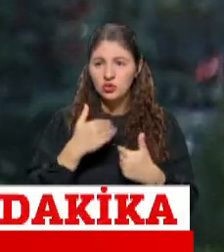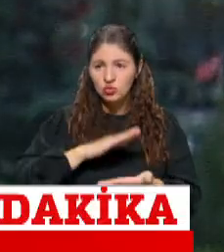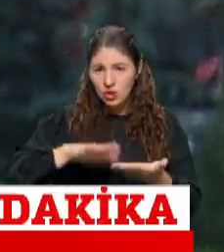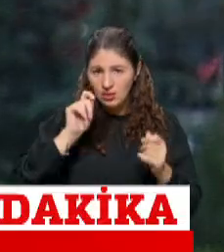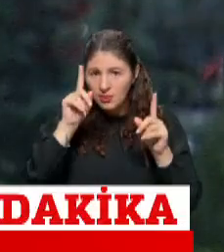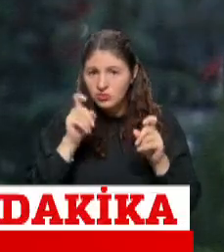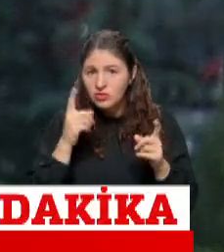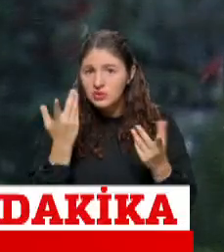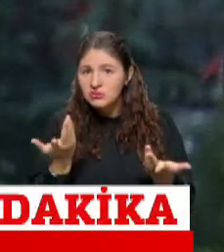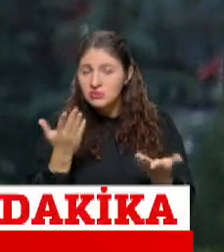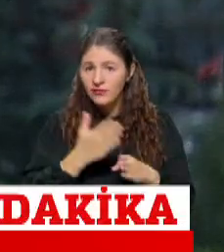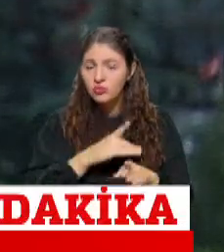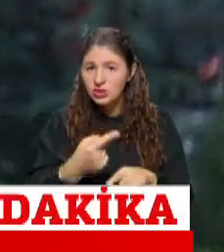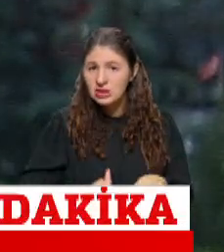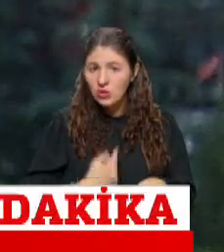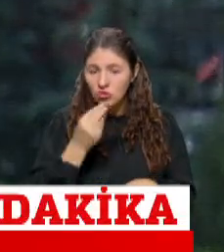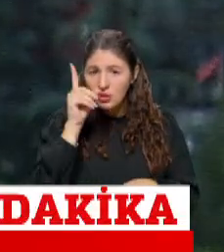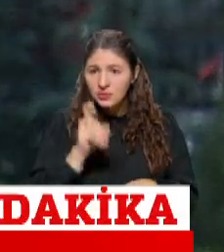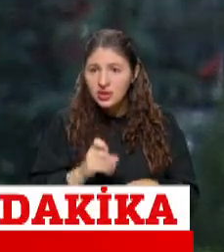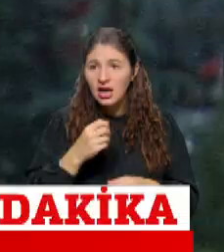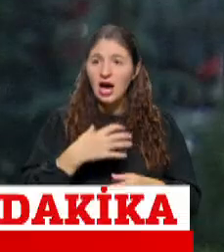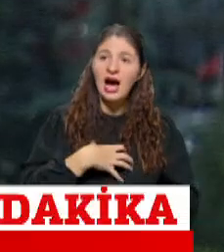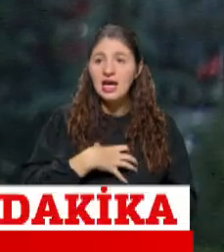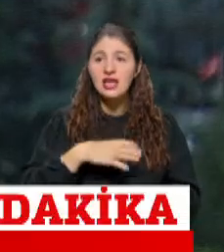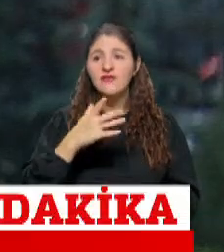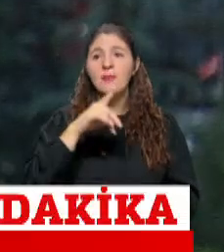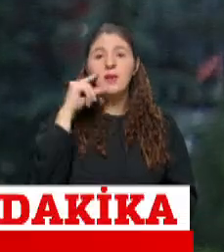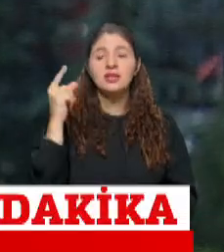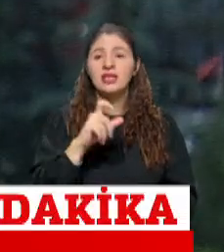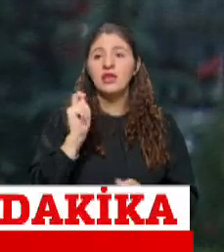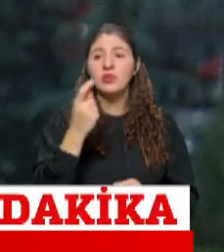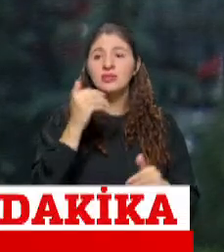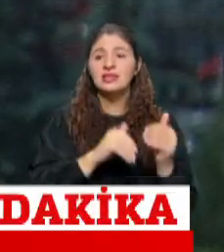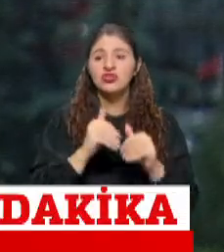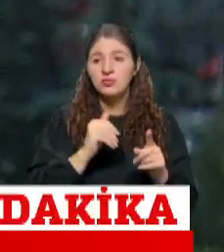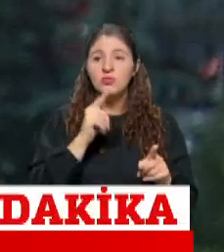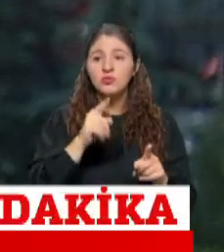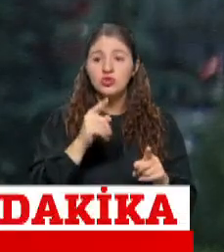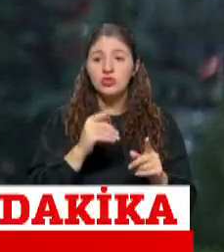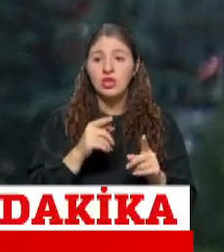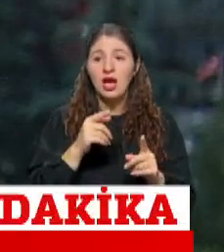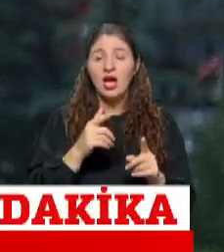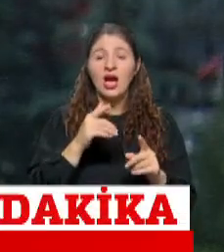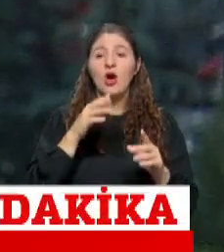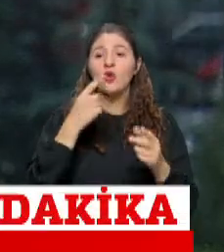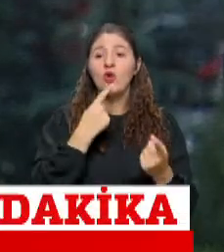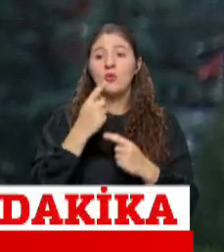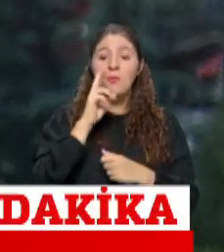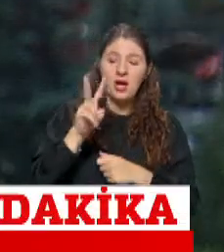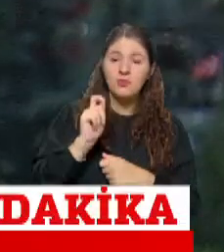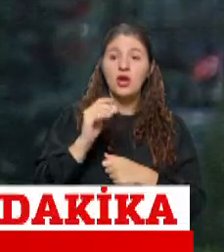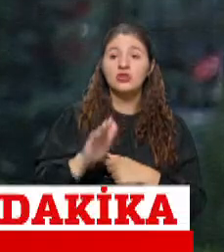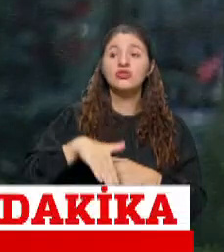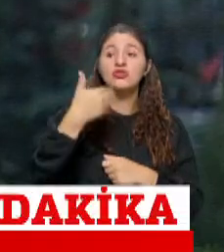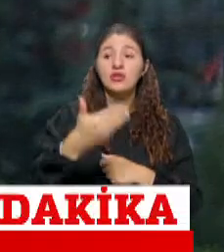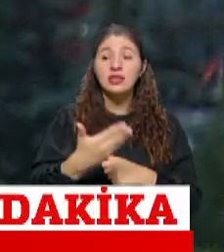telafi edebilecek miyiz? Vatandaş bunu hissedebilecek mi? Haziranda ya da Mayıs'ta yapılacak bir seçimde. Bunun da üzerine çiziyorlar.